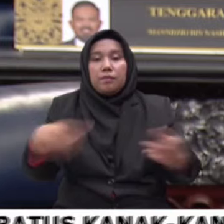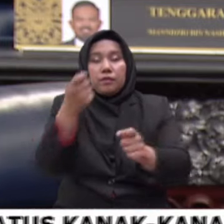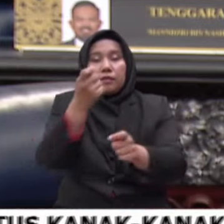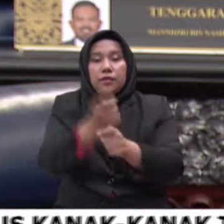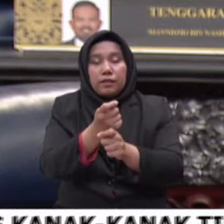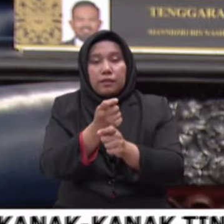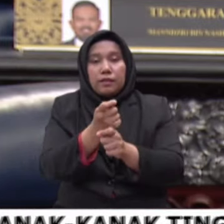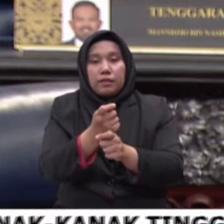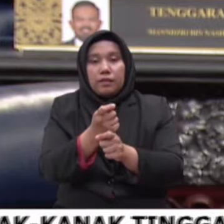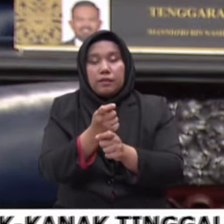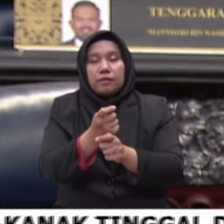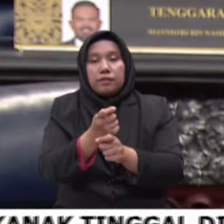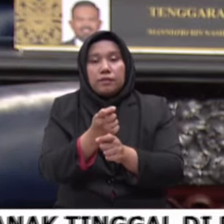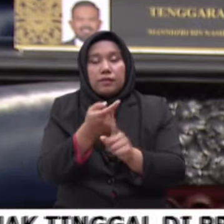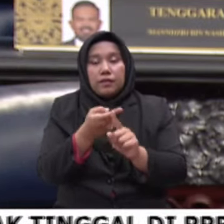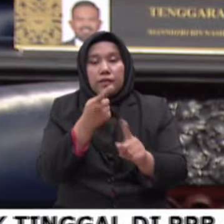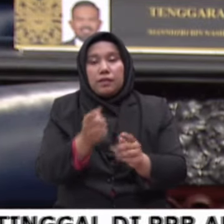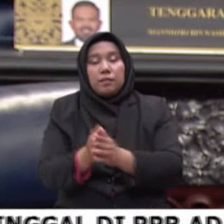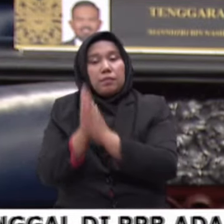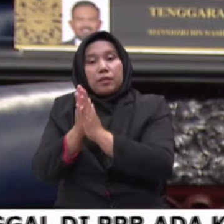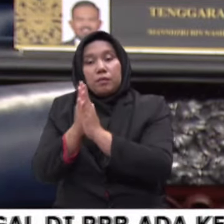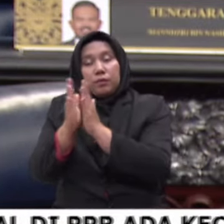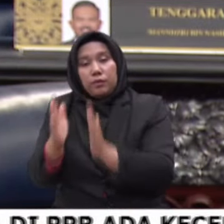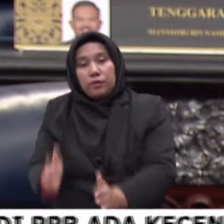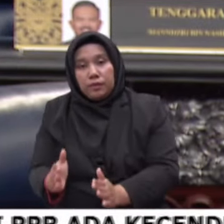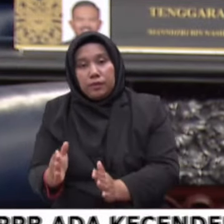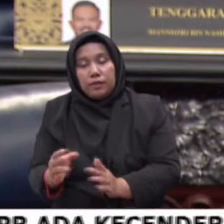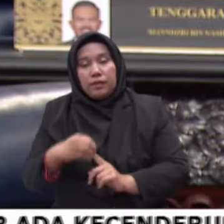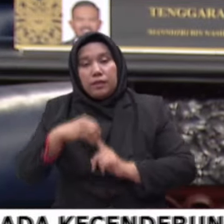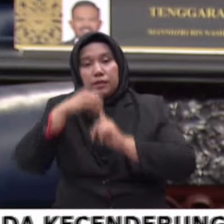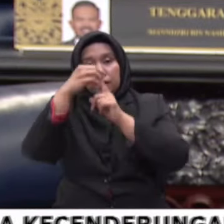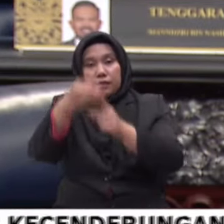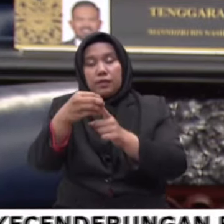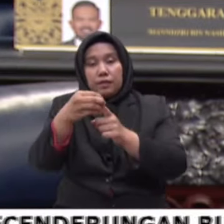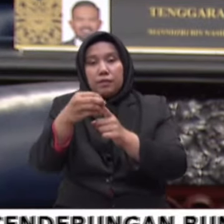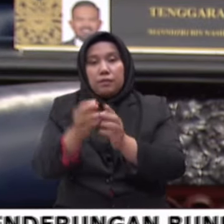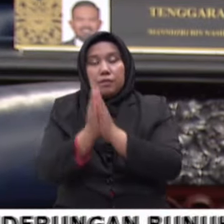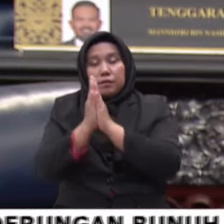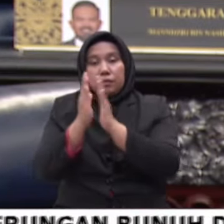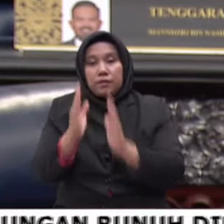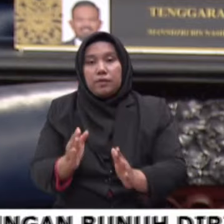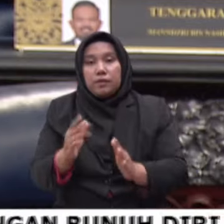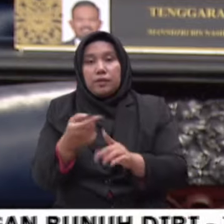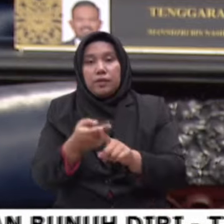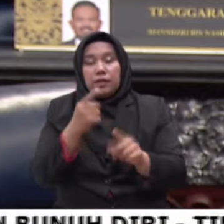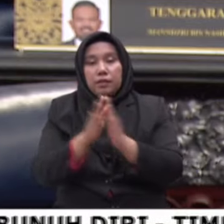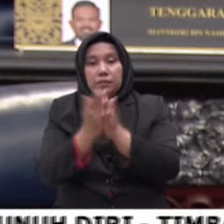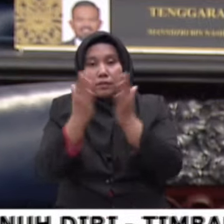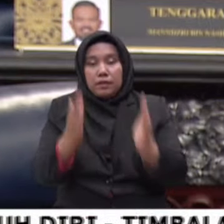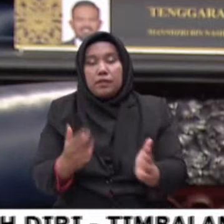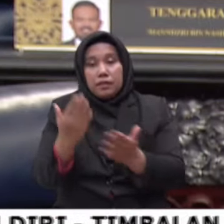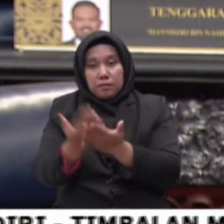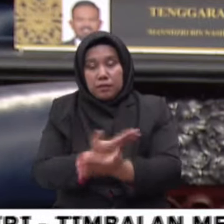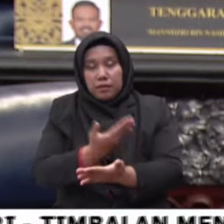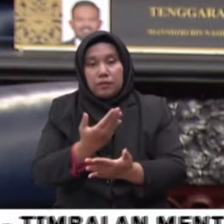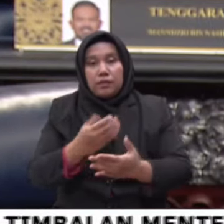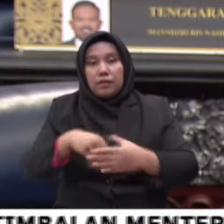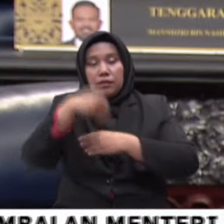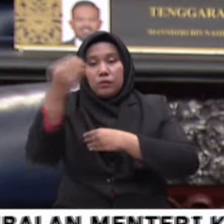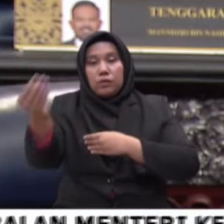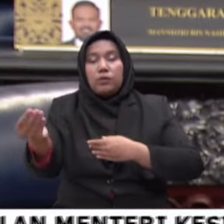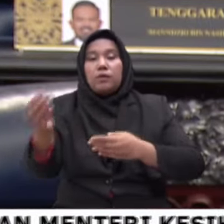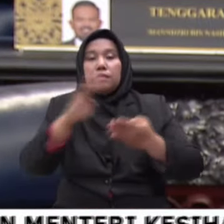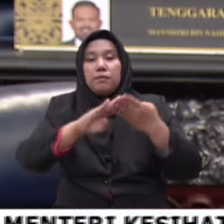pematuhan pemohon permohonan khususnya kepada pemohon yang terdiri daripada graduan baharu dari kawasan luar bandar.